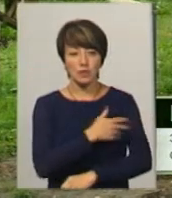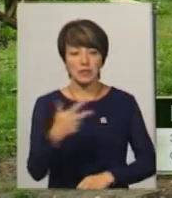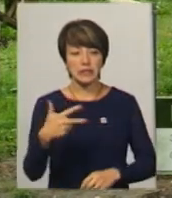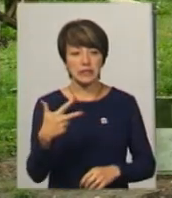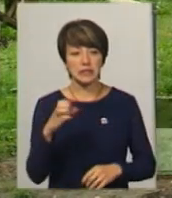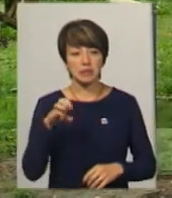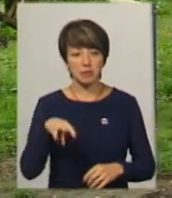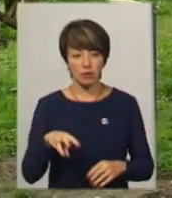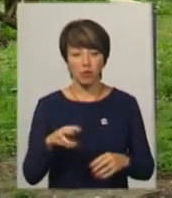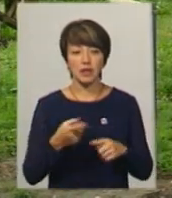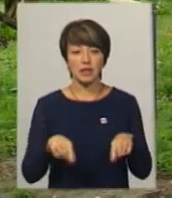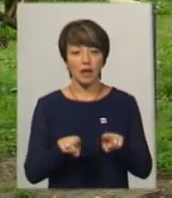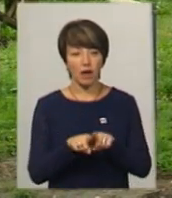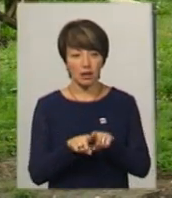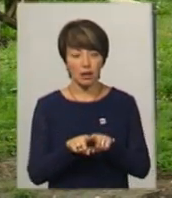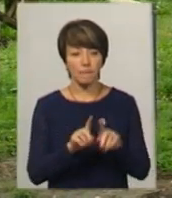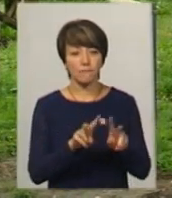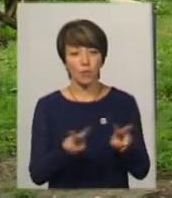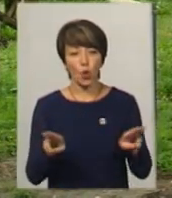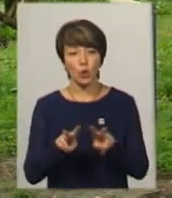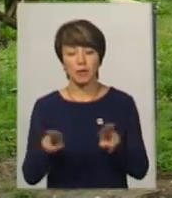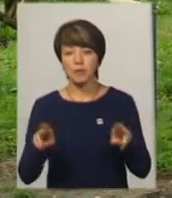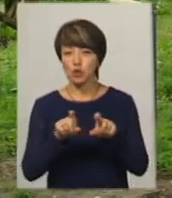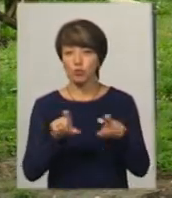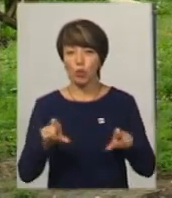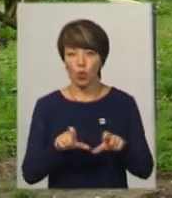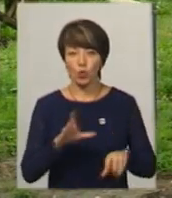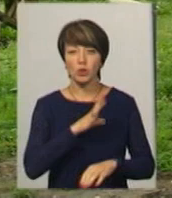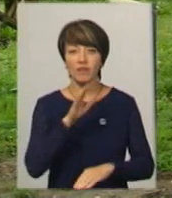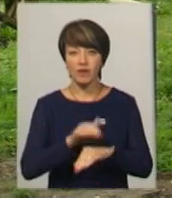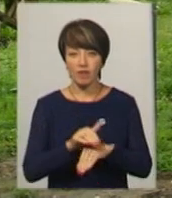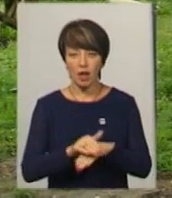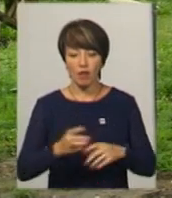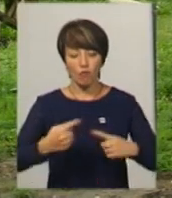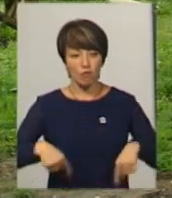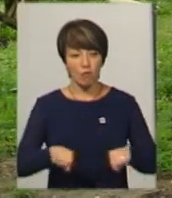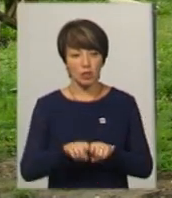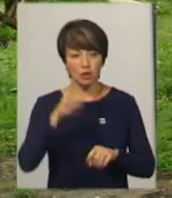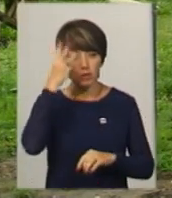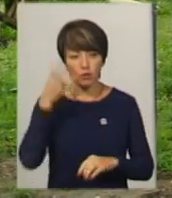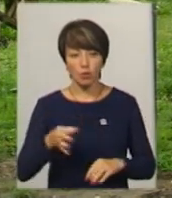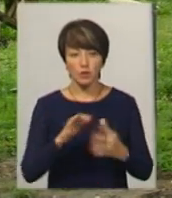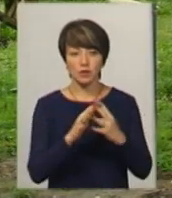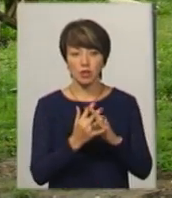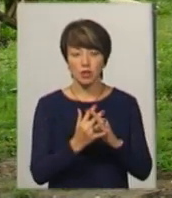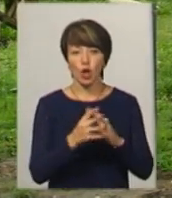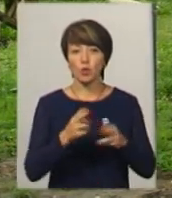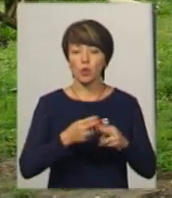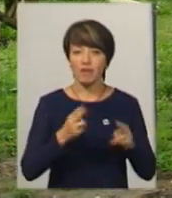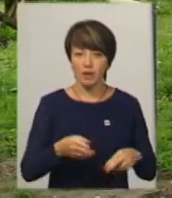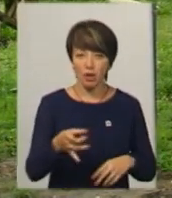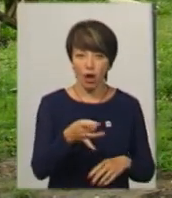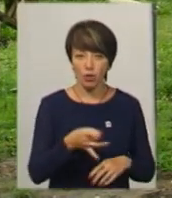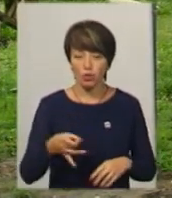30-сантиметрової. І хоча такі подібні споруди виявлялись в межах Хмельницької області, в таких селах, як Сокілець Донаєвецького